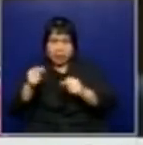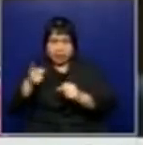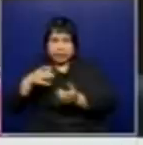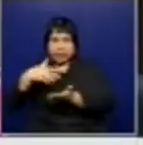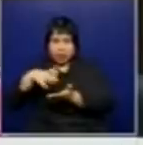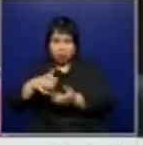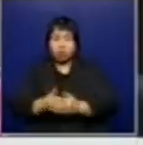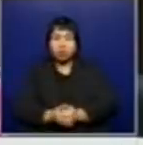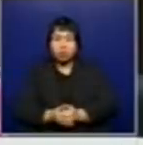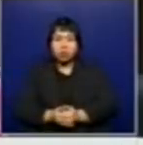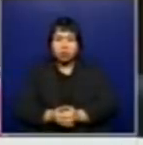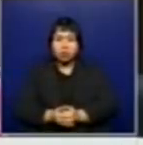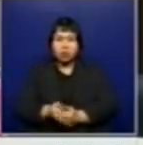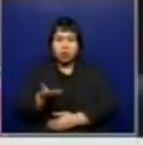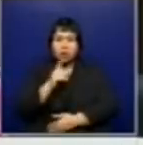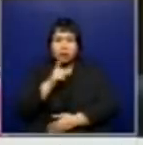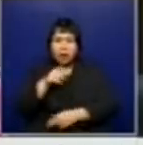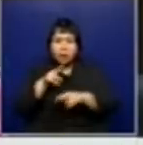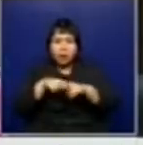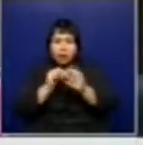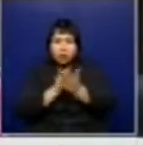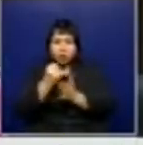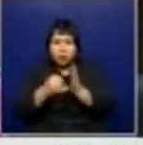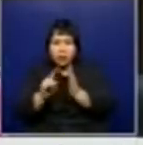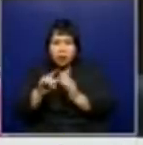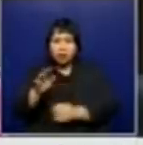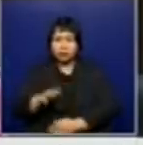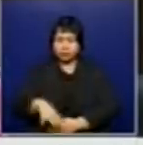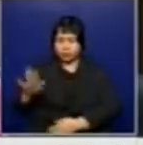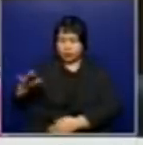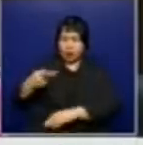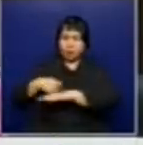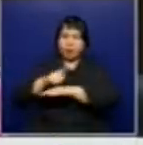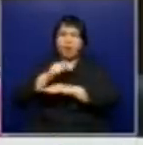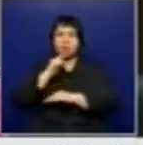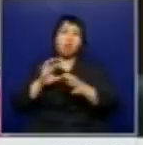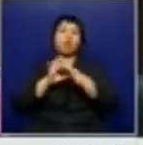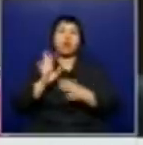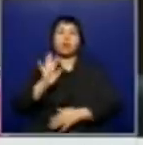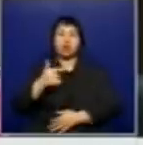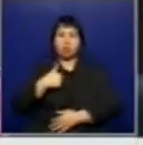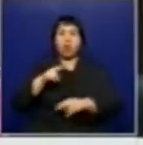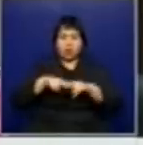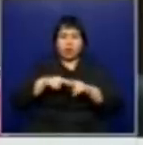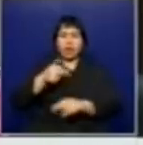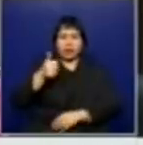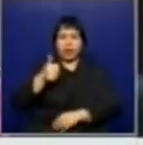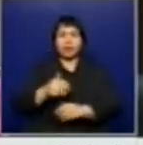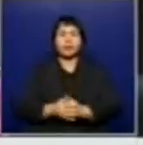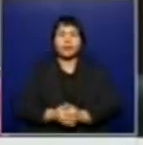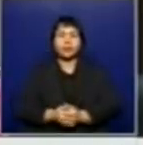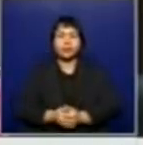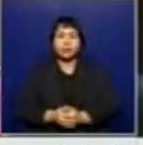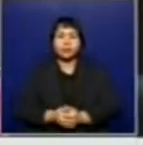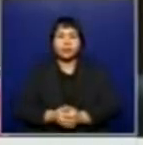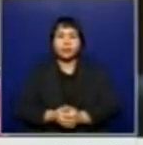ขวัญนั่งที่ผิดหรือเปล่าครับนี่ ท่านไม่ต้องเป็นห่วงสุขภาพผมนะครับผมยืนถูกที ่ก็เป็นห่วงเลยครับเพราะว่าอะไรถ่